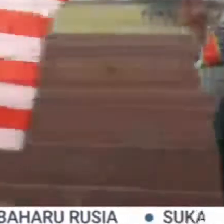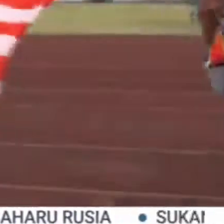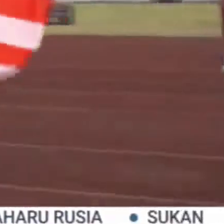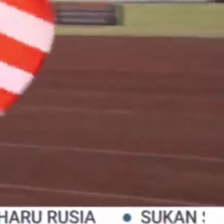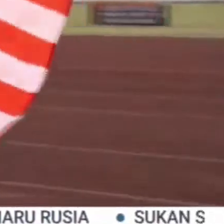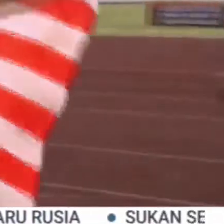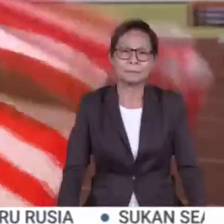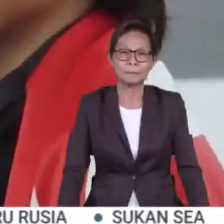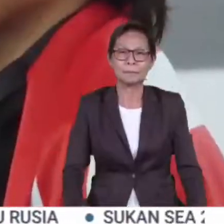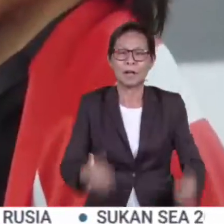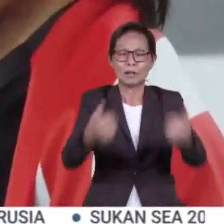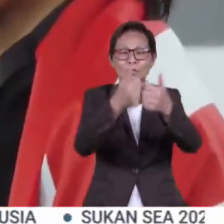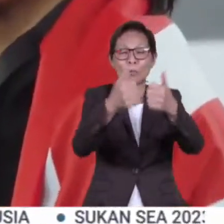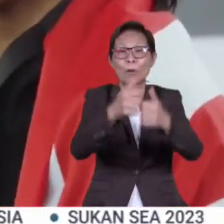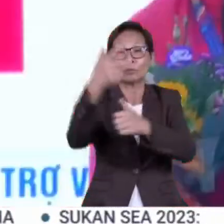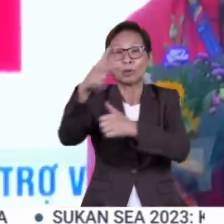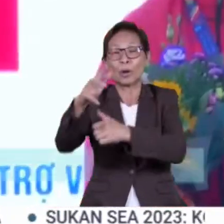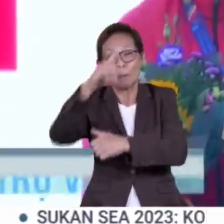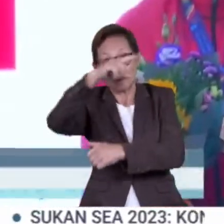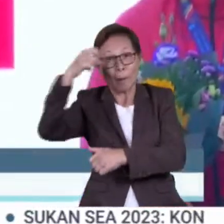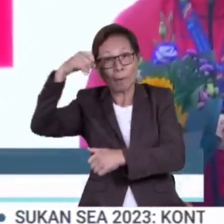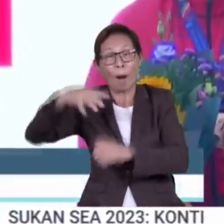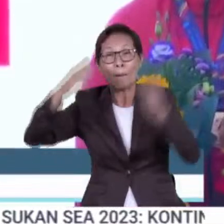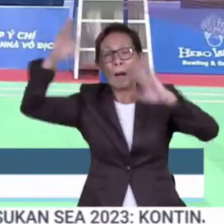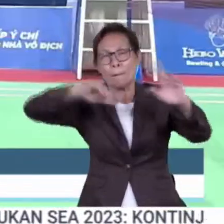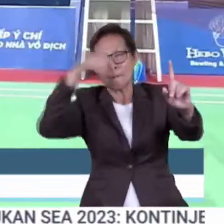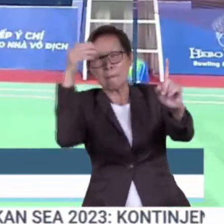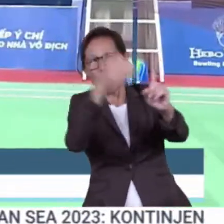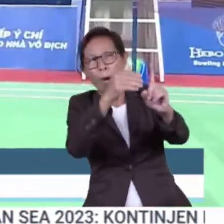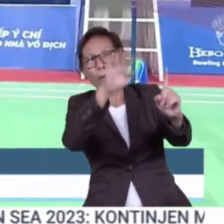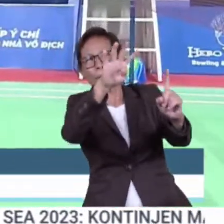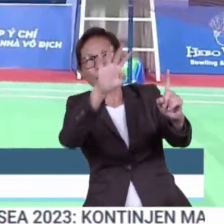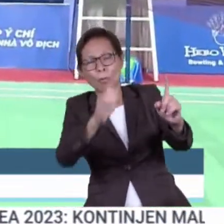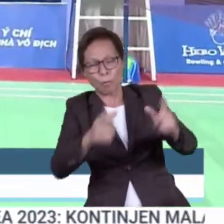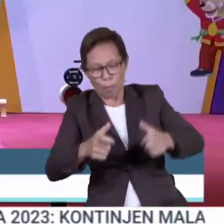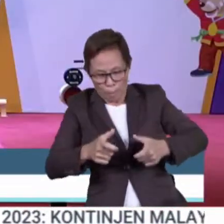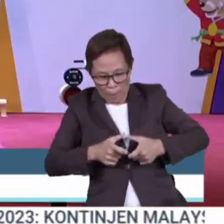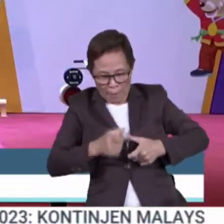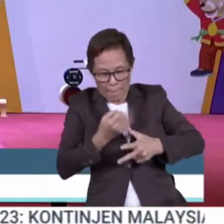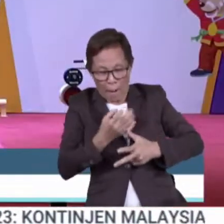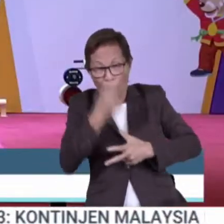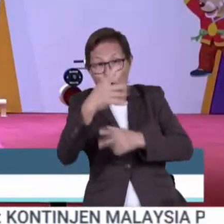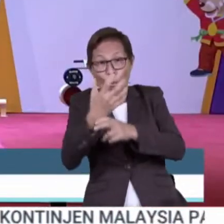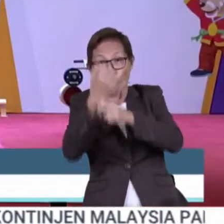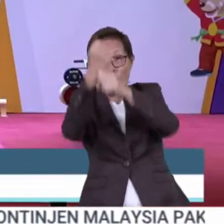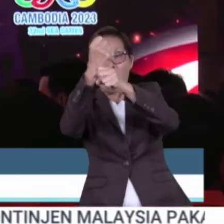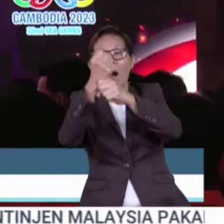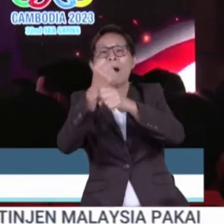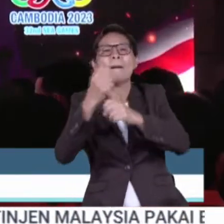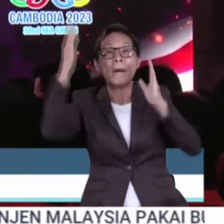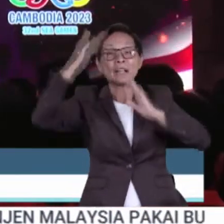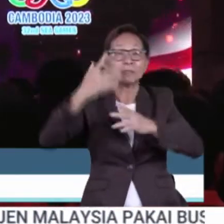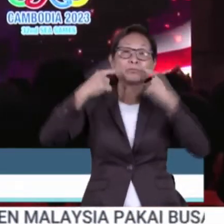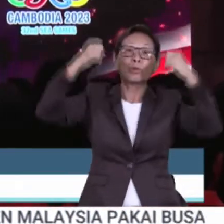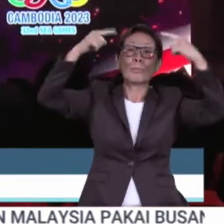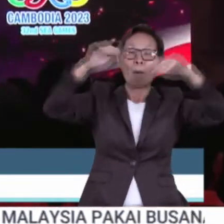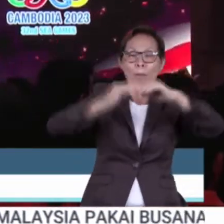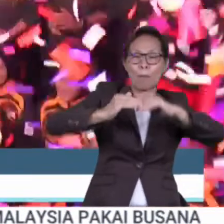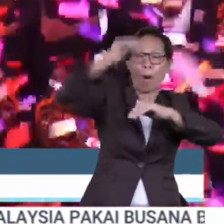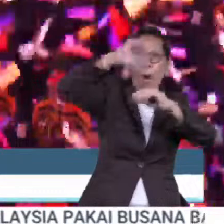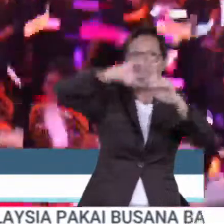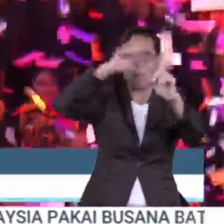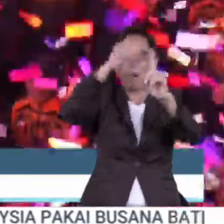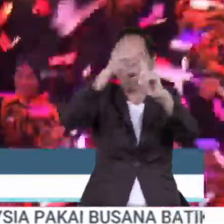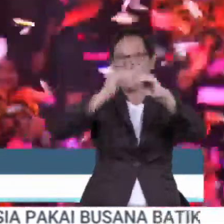Pada Temasya 2013 di Myanmar, Malaysia menetapkan sasaran 40 pingat emas untuk dimenangi. Kem negara cemerlang apabila melepasi sasaran